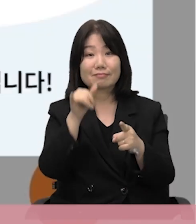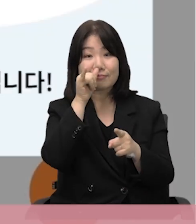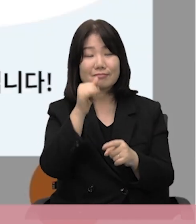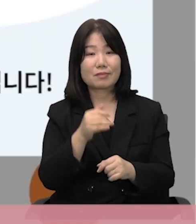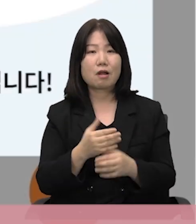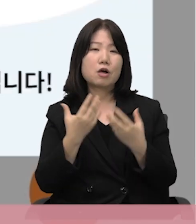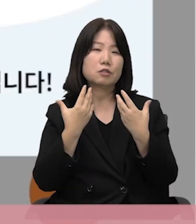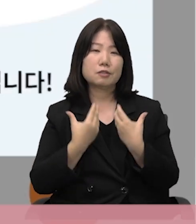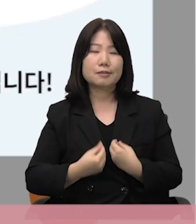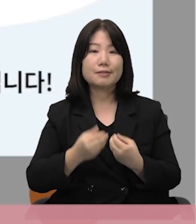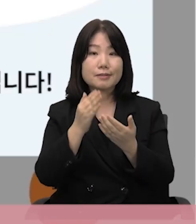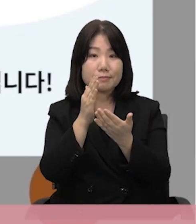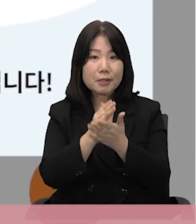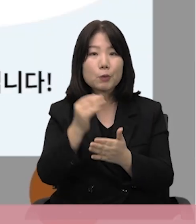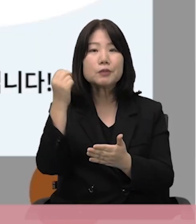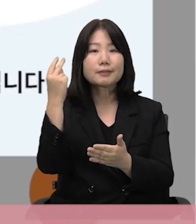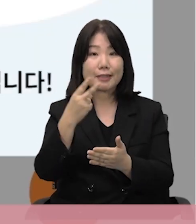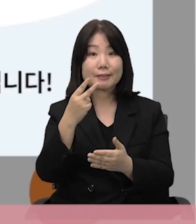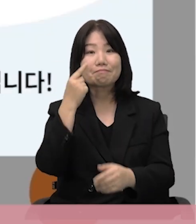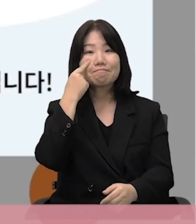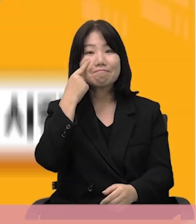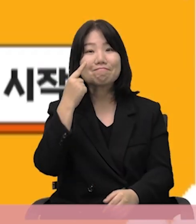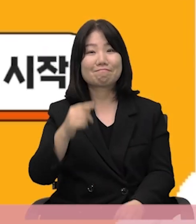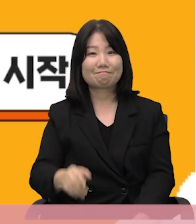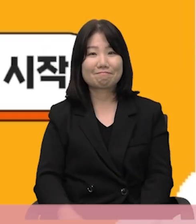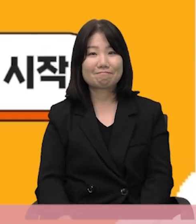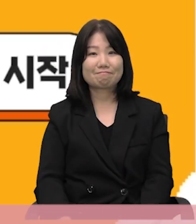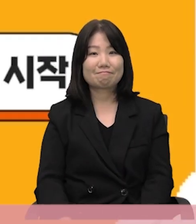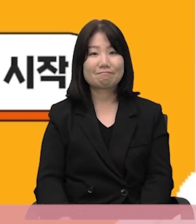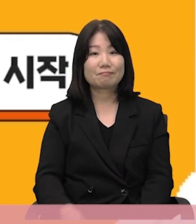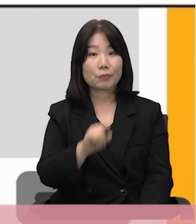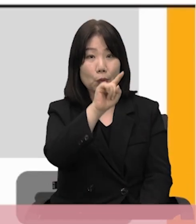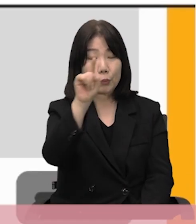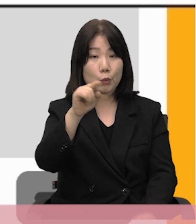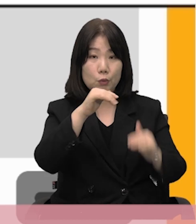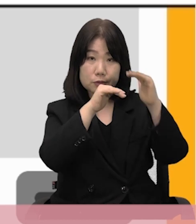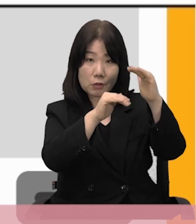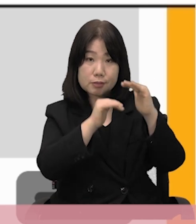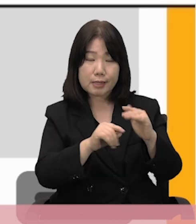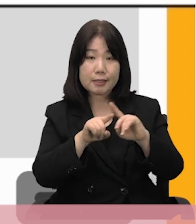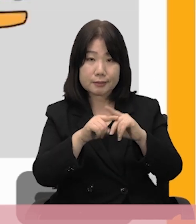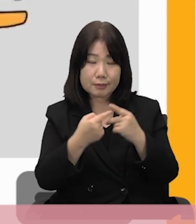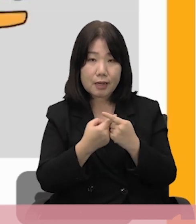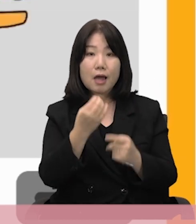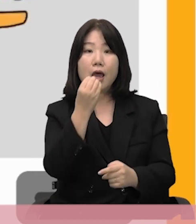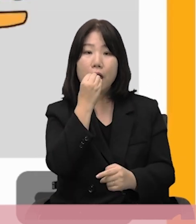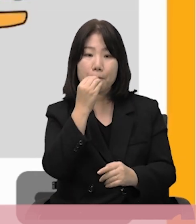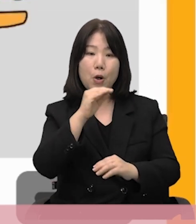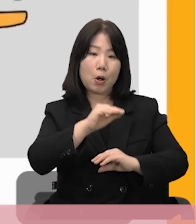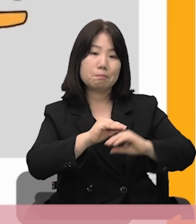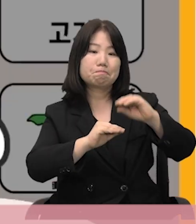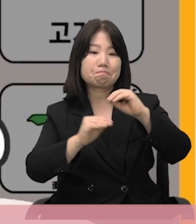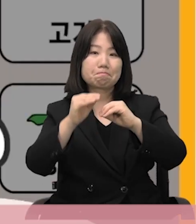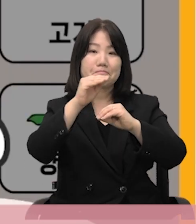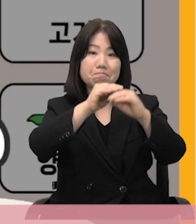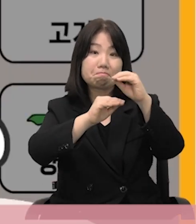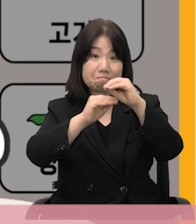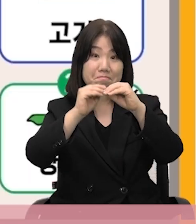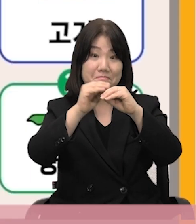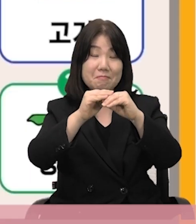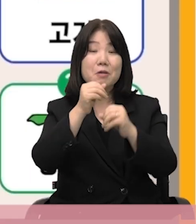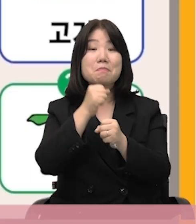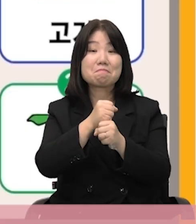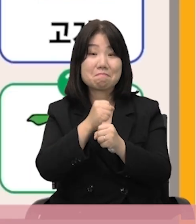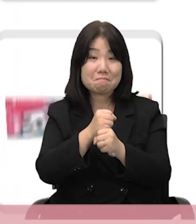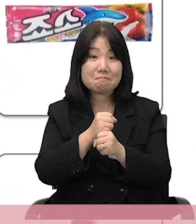실망하지 말고 다시 도전해보면 되겠죠? 톡톡 절차 이해에서는 햄버거를 순서대로 쌓아 올리는 햄버거